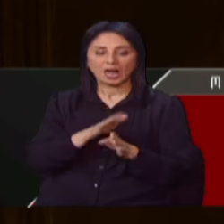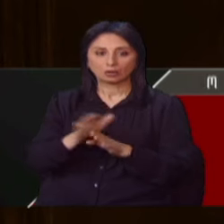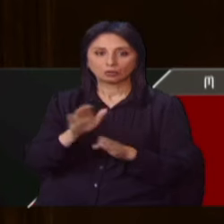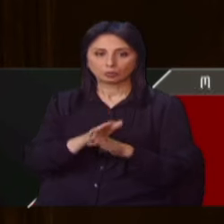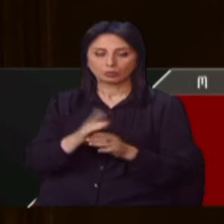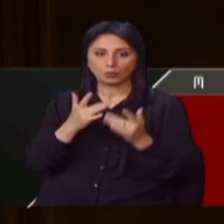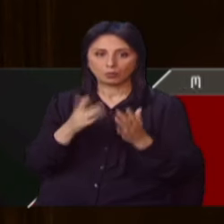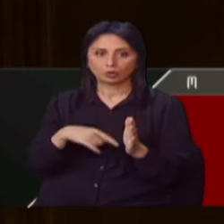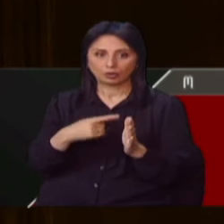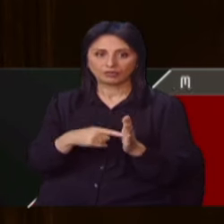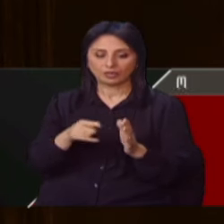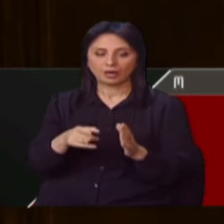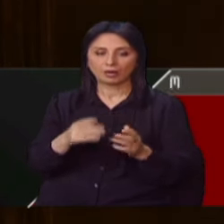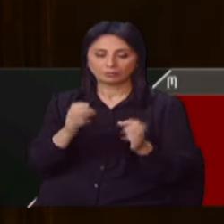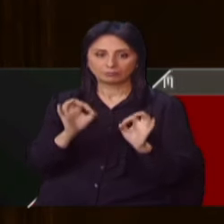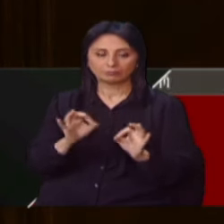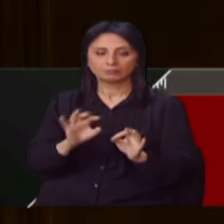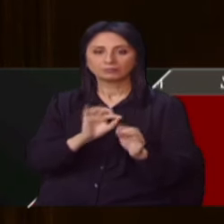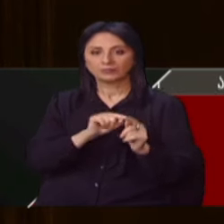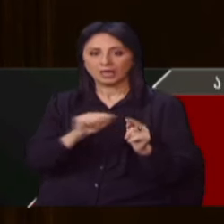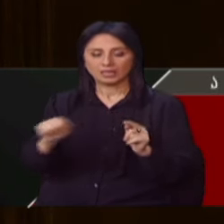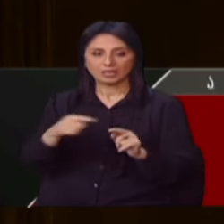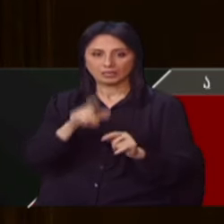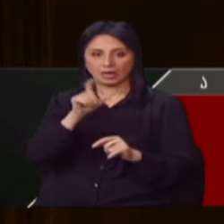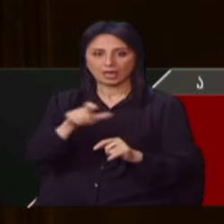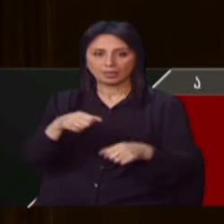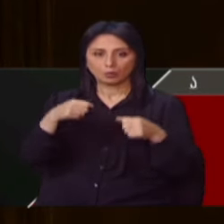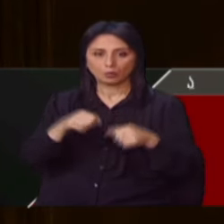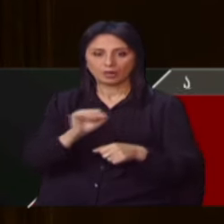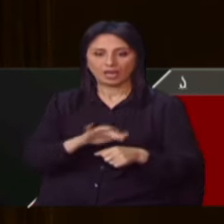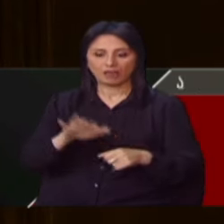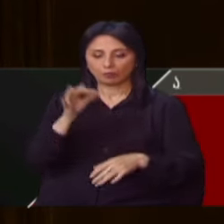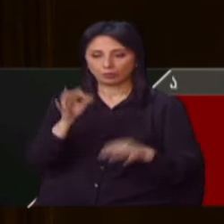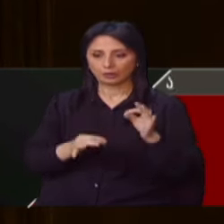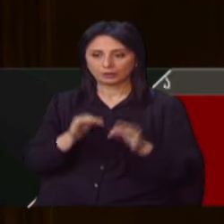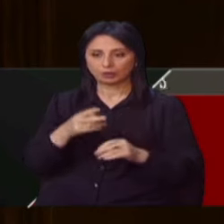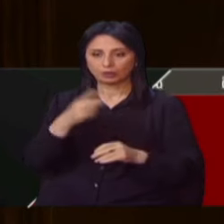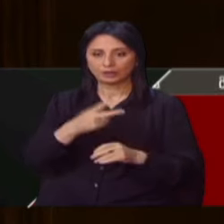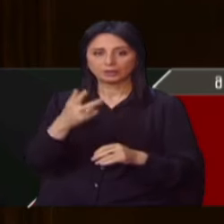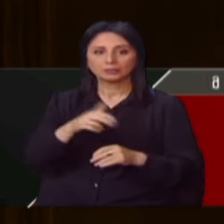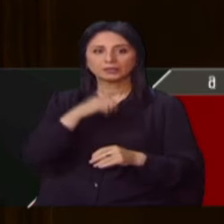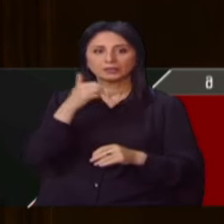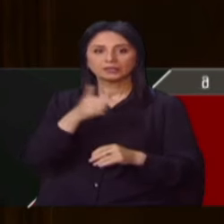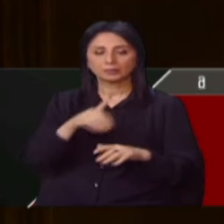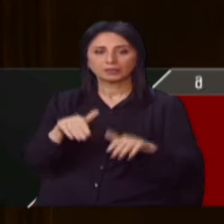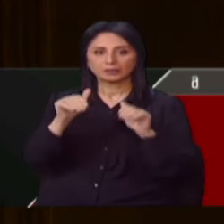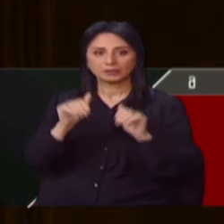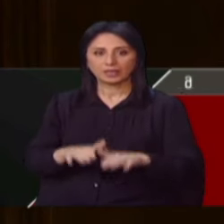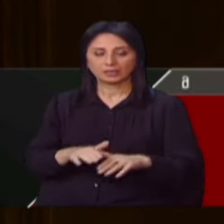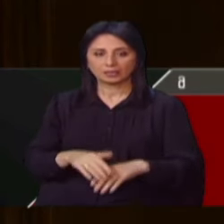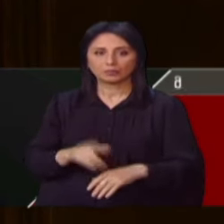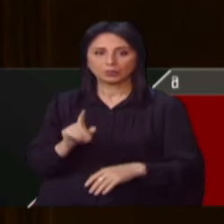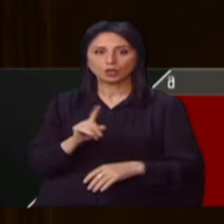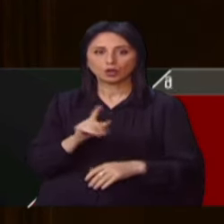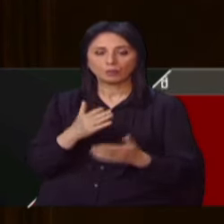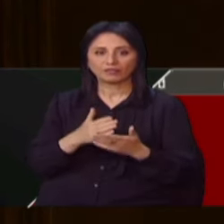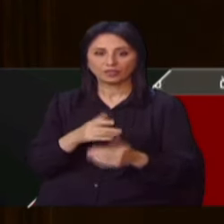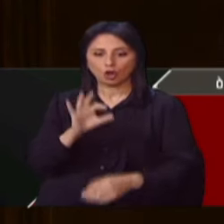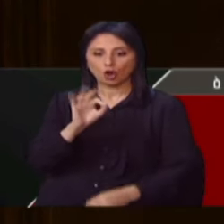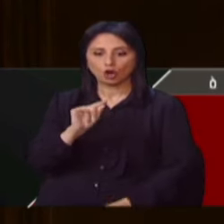საკითხის მოთხოვნას. ამ კუთხით ხაზგასასმელია ადამიანის უფლებათა ევროპული სასამართლოს 2023 წლის გადაწყვეტილება, რომლითაც